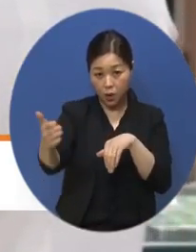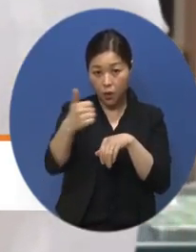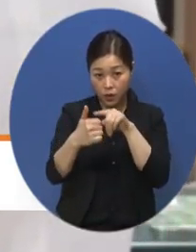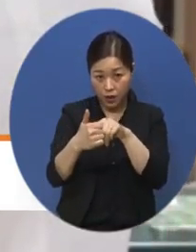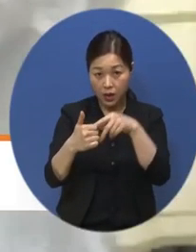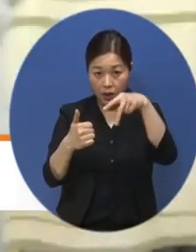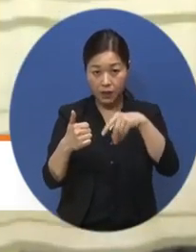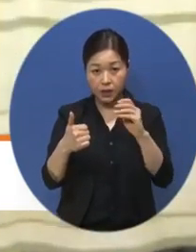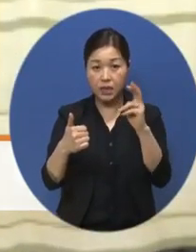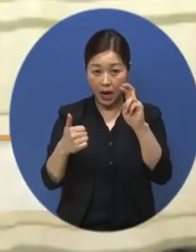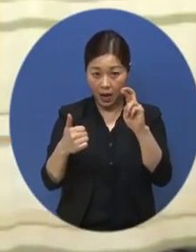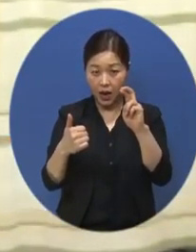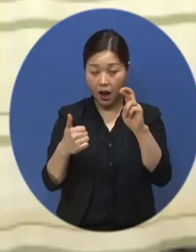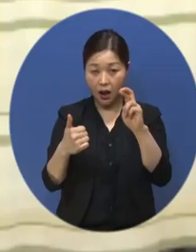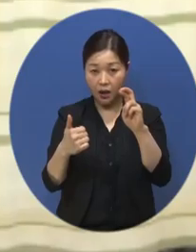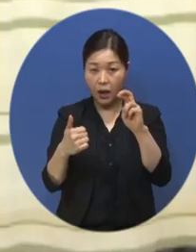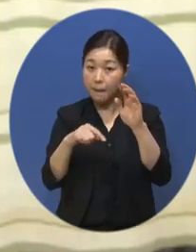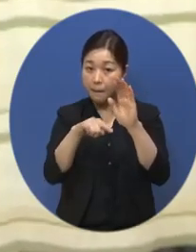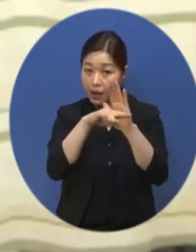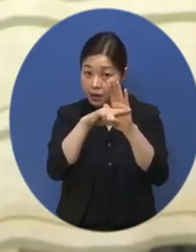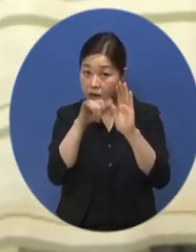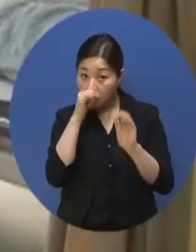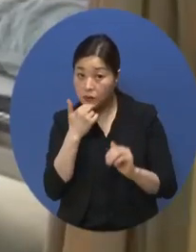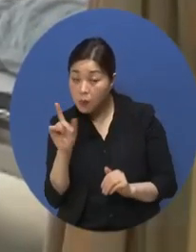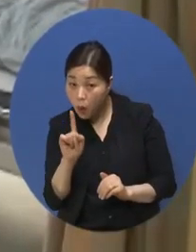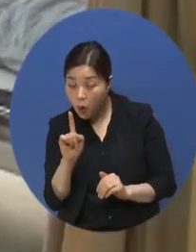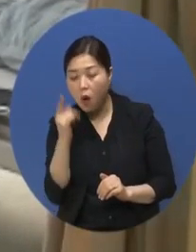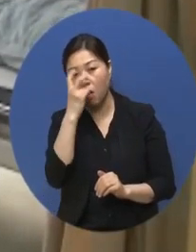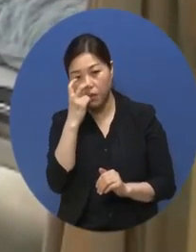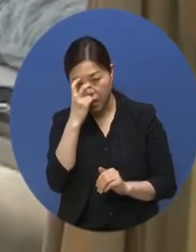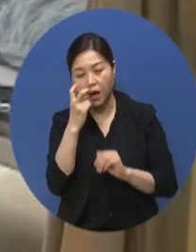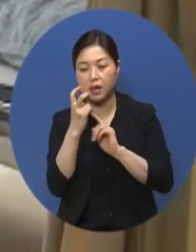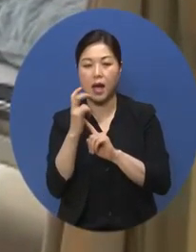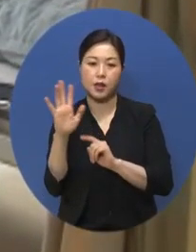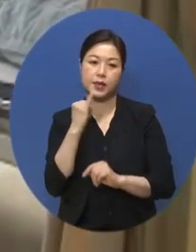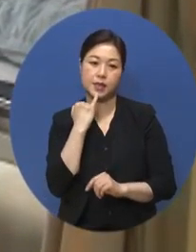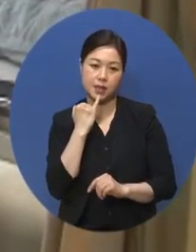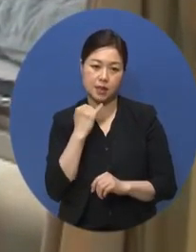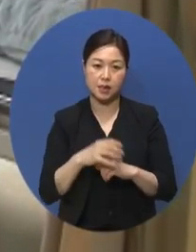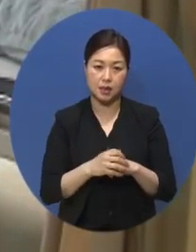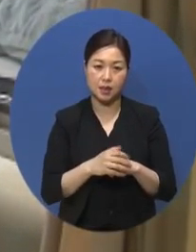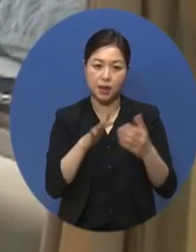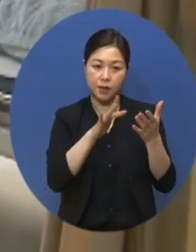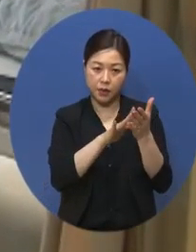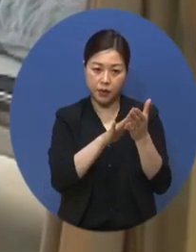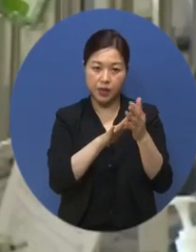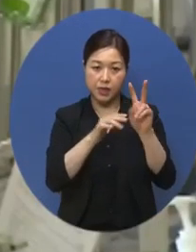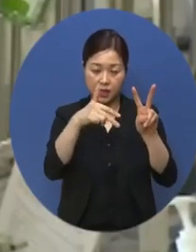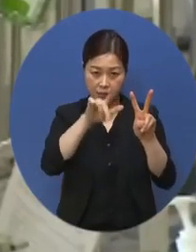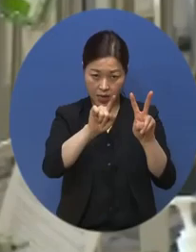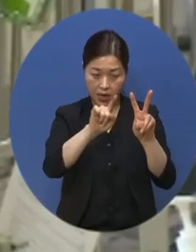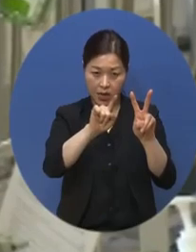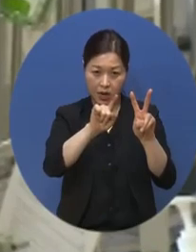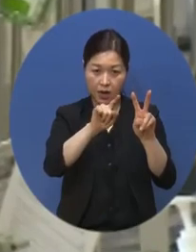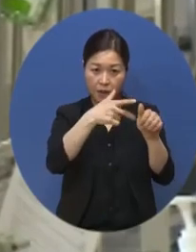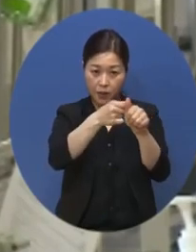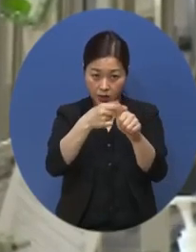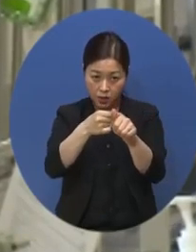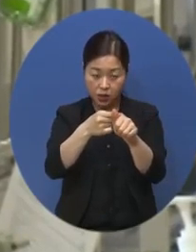요건은 면제 합니다 백신 2차 접종 시기 와 면에 시에 추가 설치된 준비 기간을 고려해